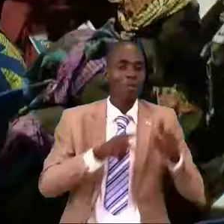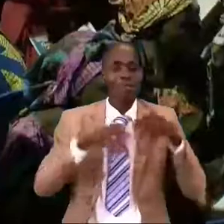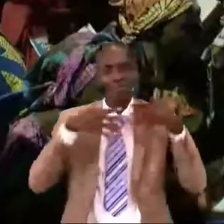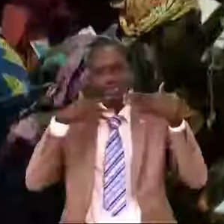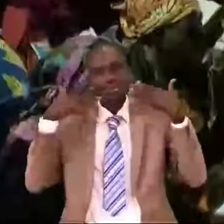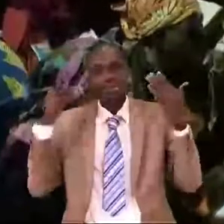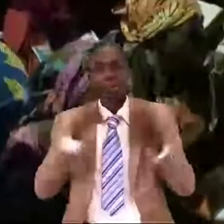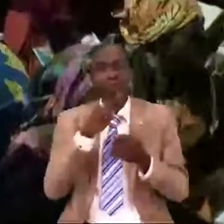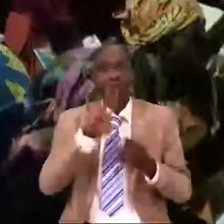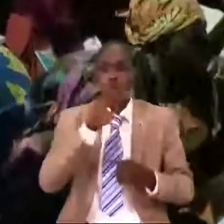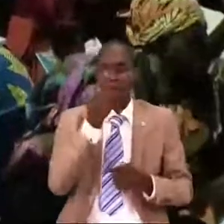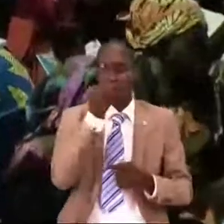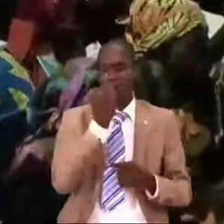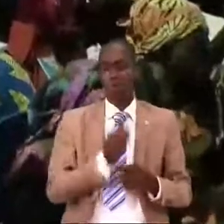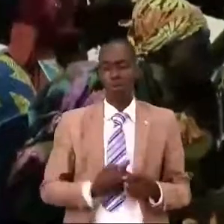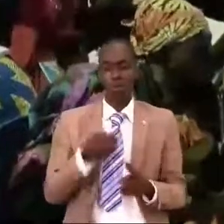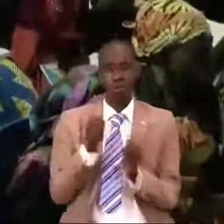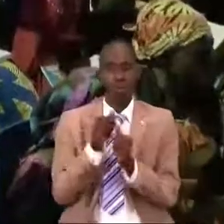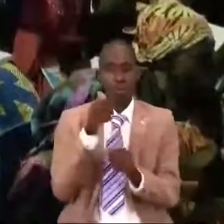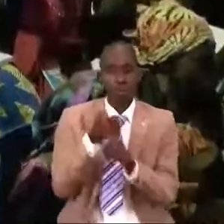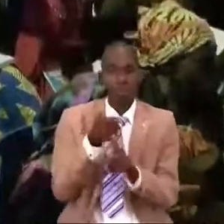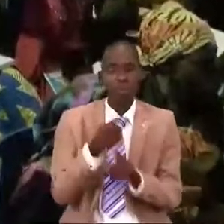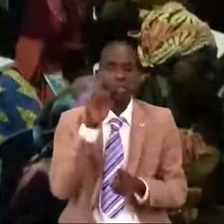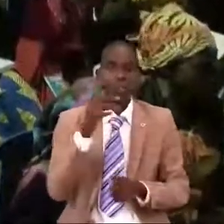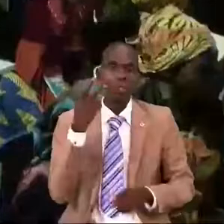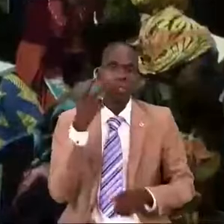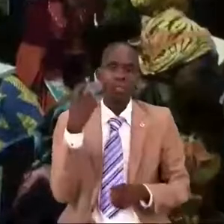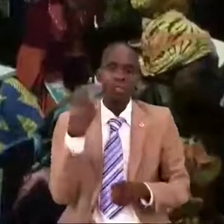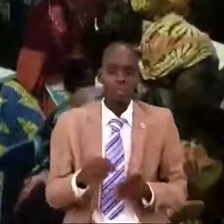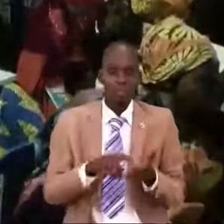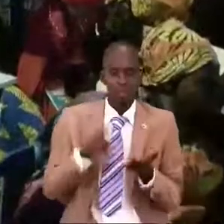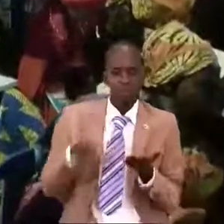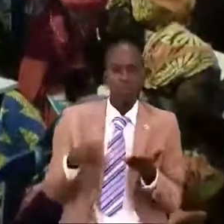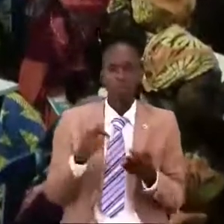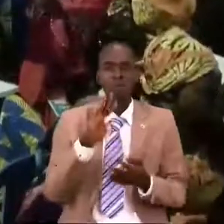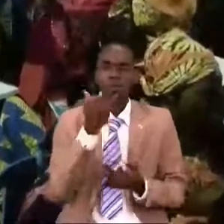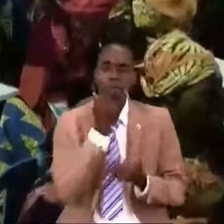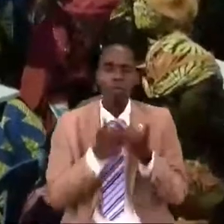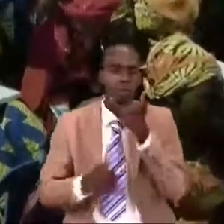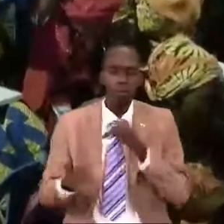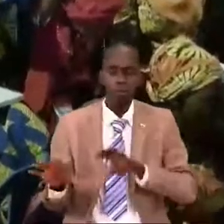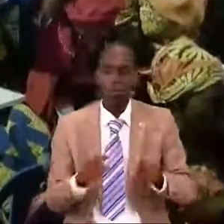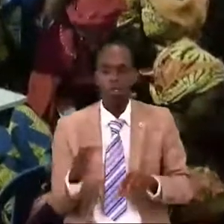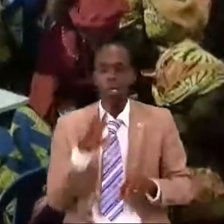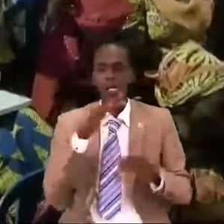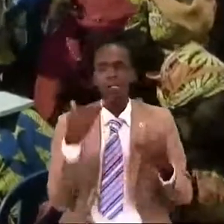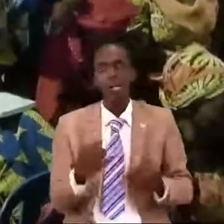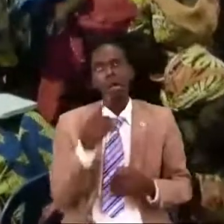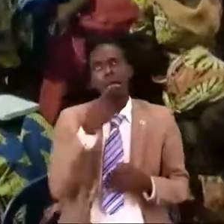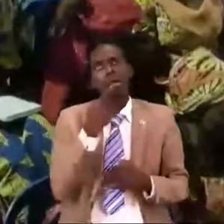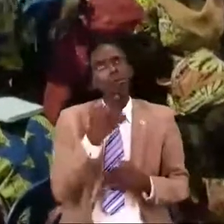fais et tout, tu regrettes et tu te demandes pourquoi est-ce que je suis comme ça. Quand nous sommes sauvés, il nous